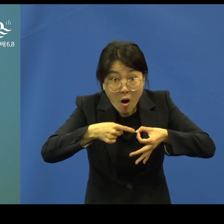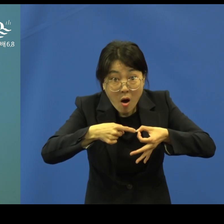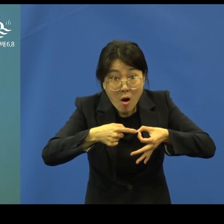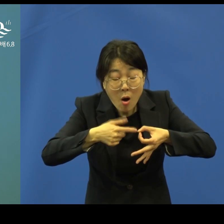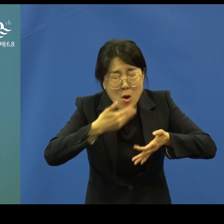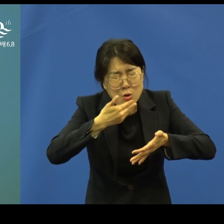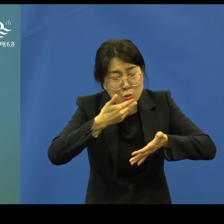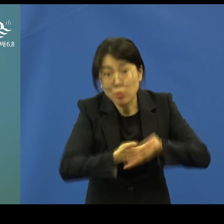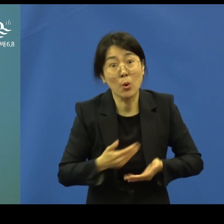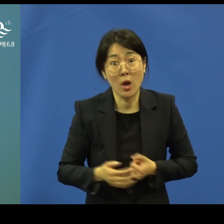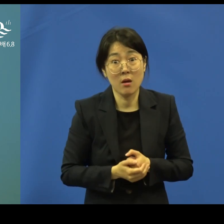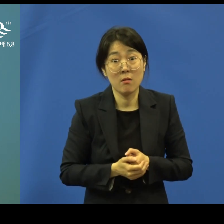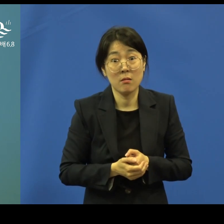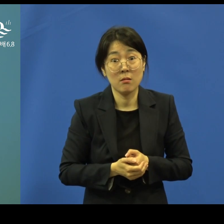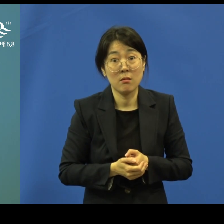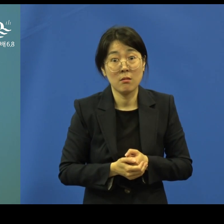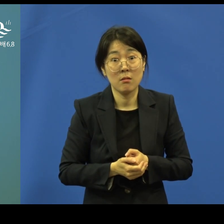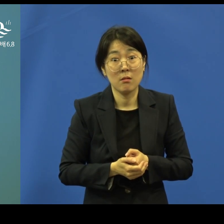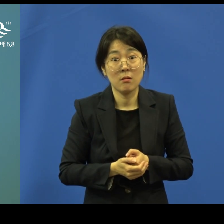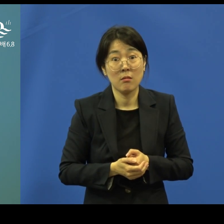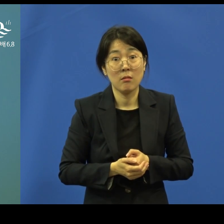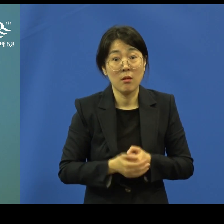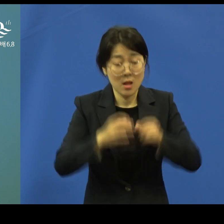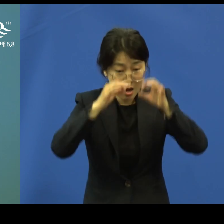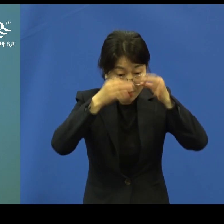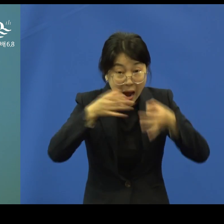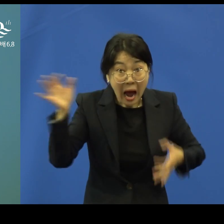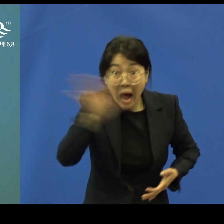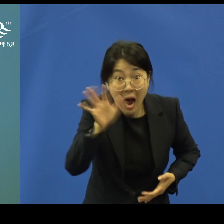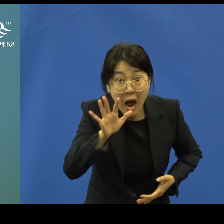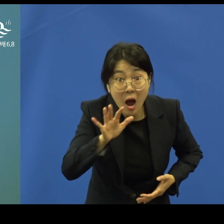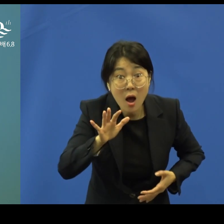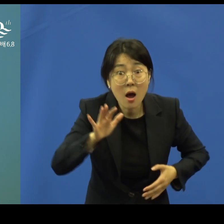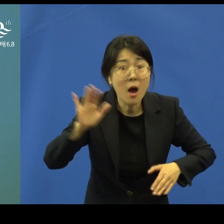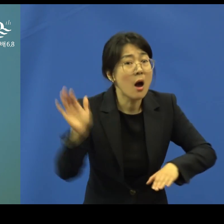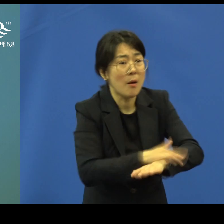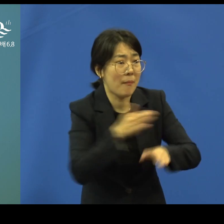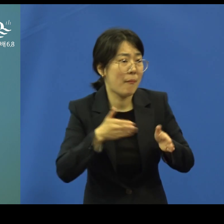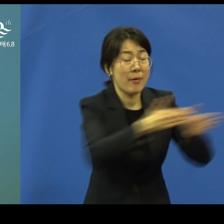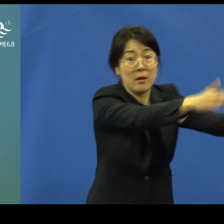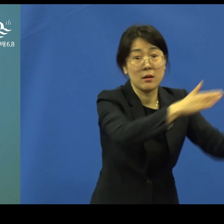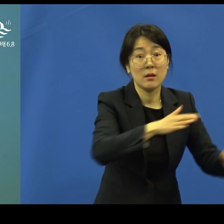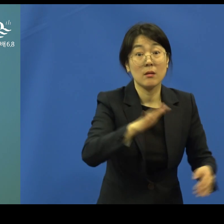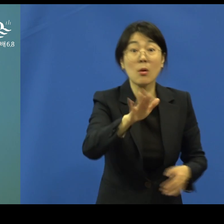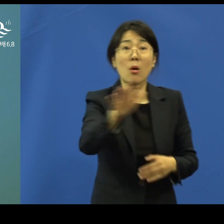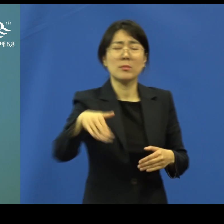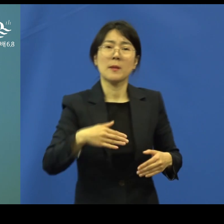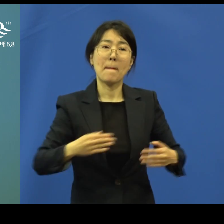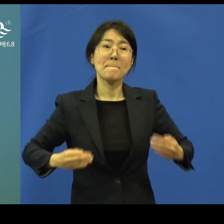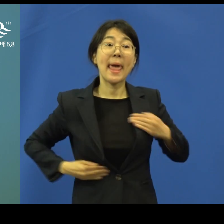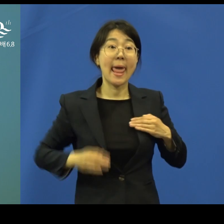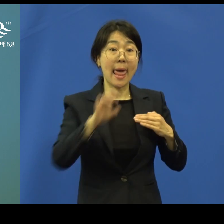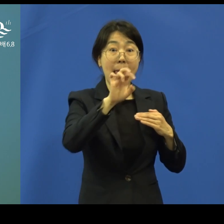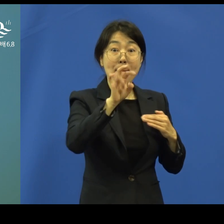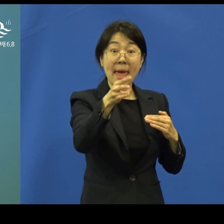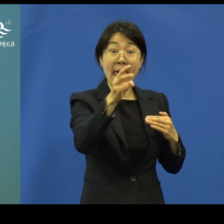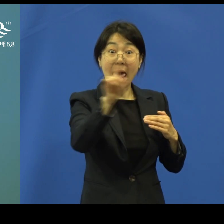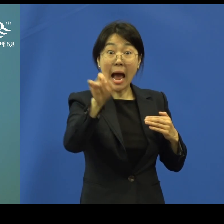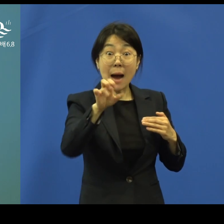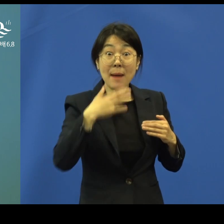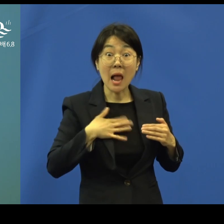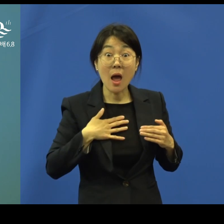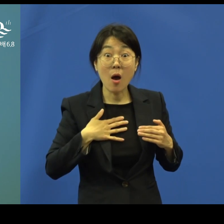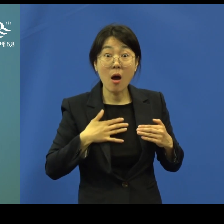왜 망합니까? 내가 어떤 상태에 있는지 모르는 거예요. 여러분, 어떤 분은 이 폐암 같은 게 그렇대요. 여러분, 진통이 안 오니까 뭐